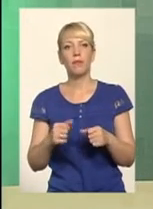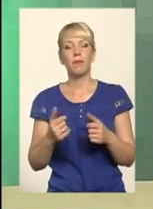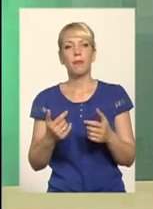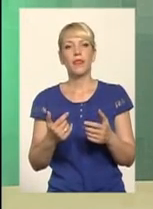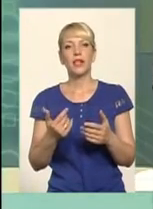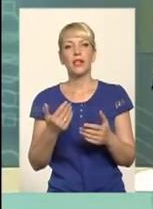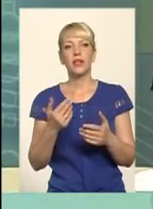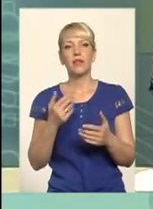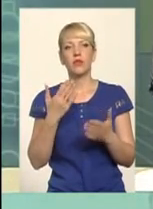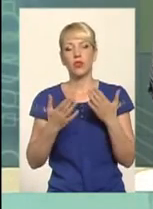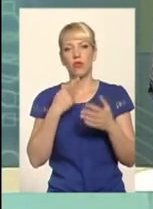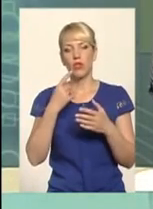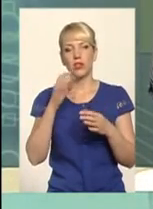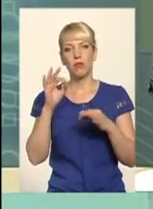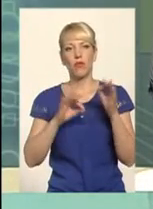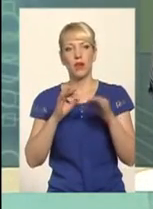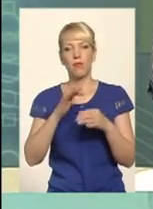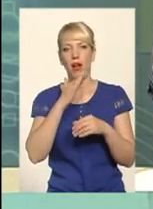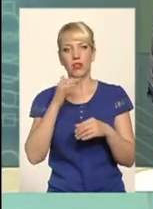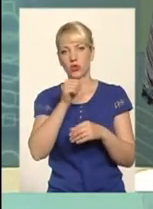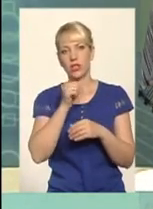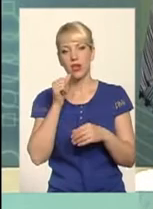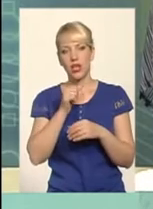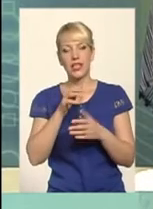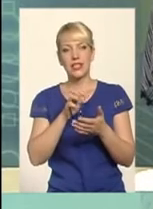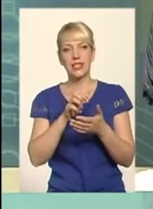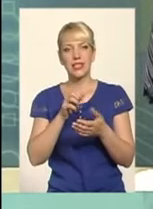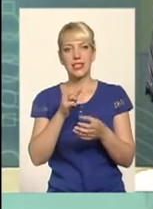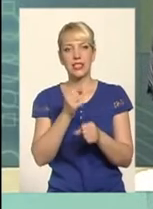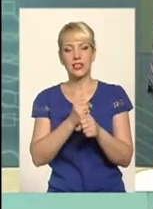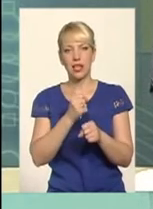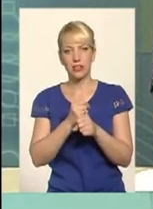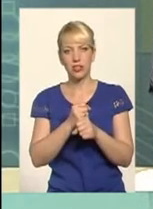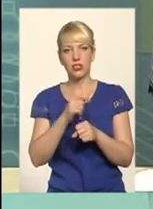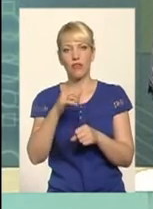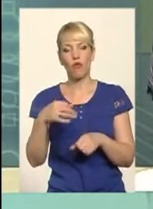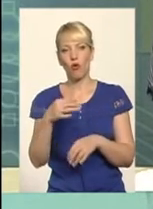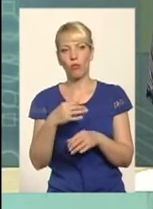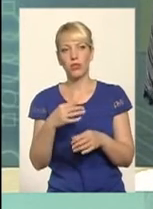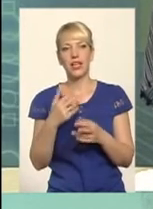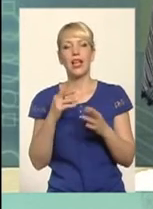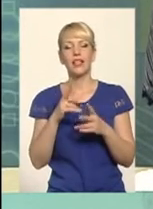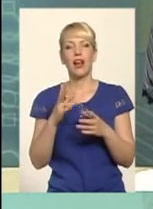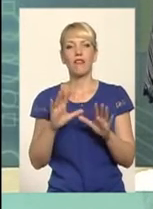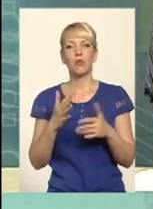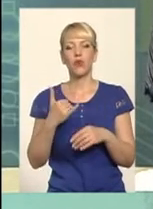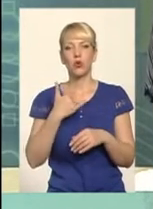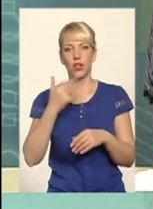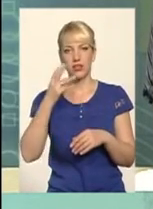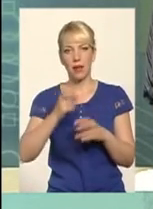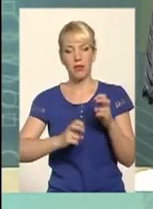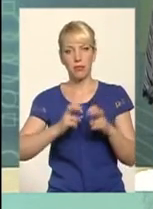говорити по відсотках, відсоток тіньової зайнятості в області, можливо, як відбувається в нас на підприємствах